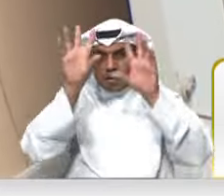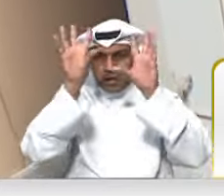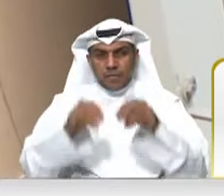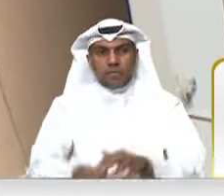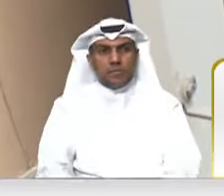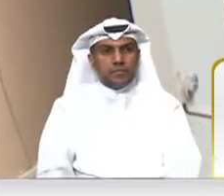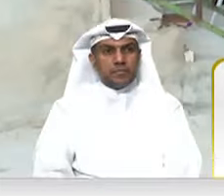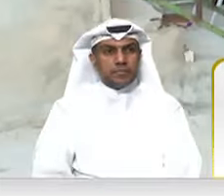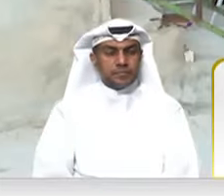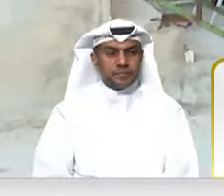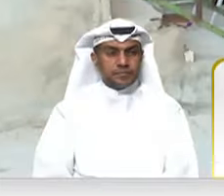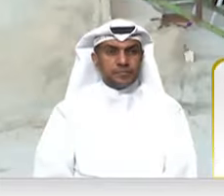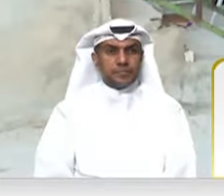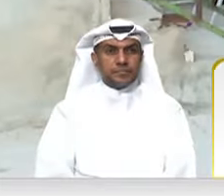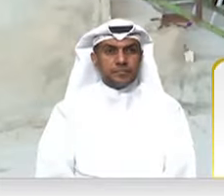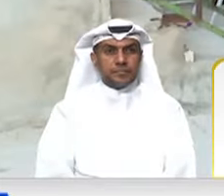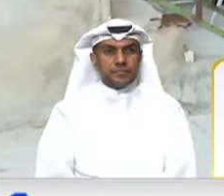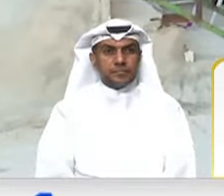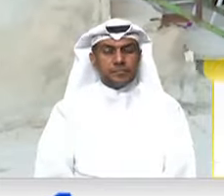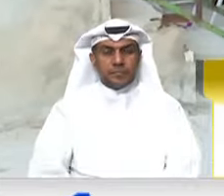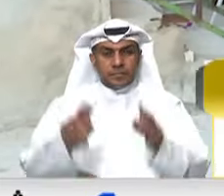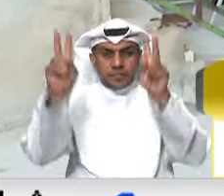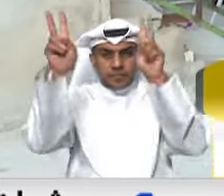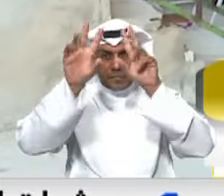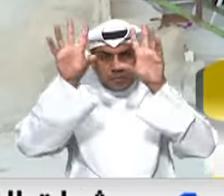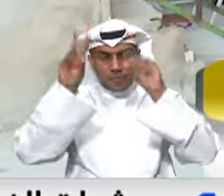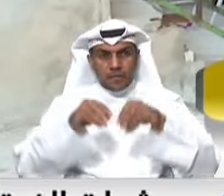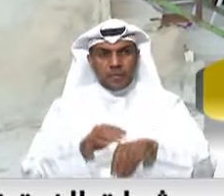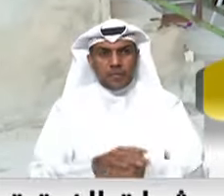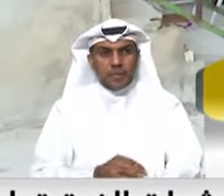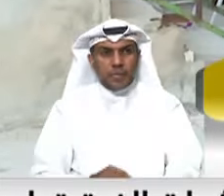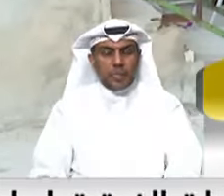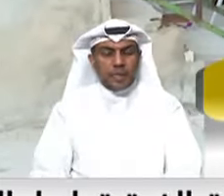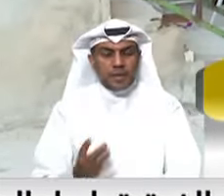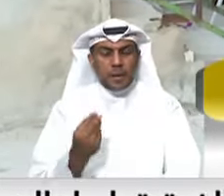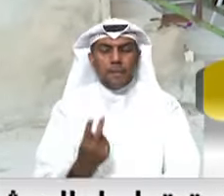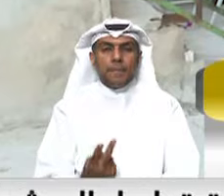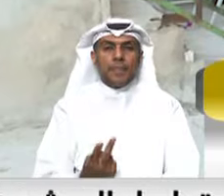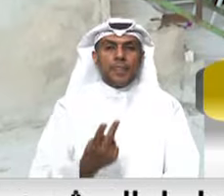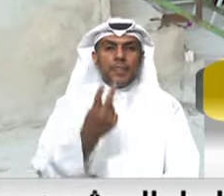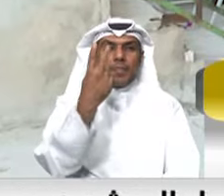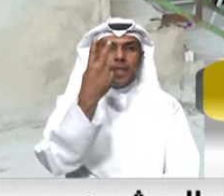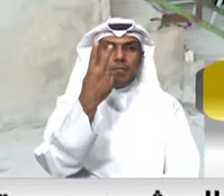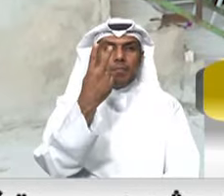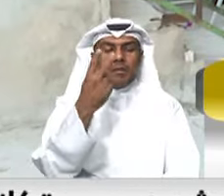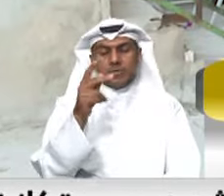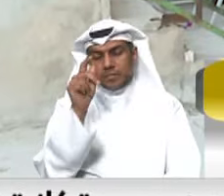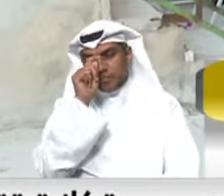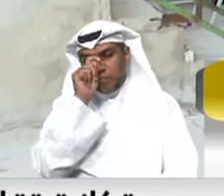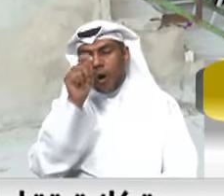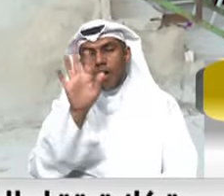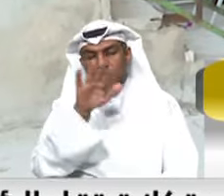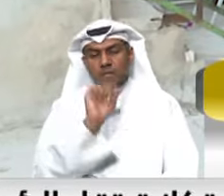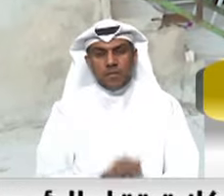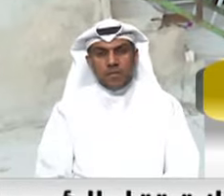عليهم قطع التيار الكهربائي عن سبع قسايم مخالفه